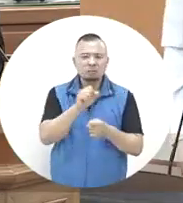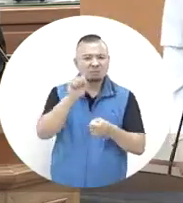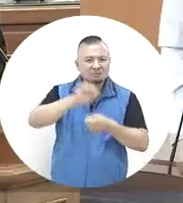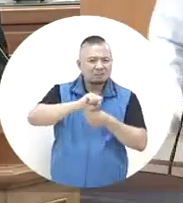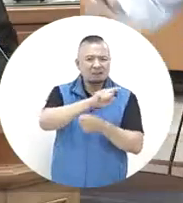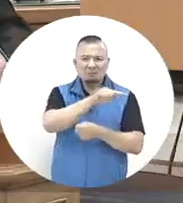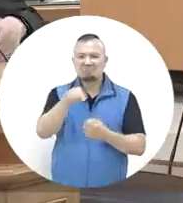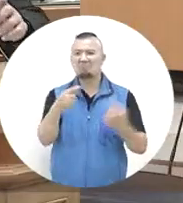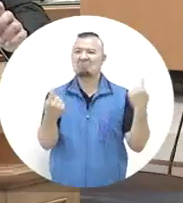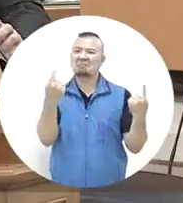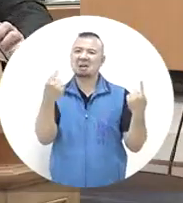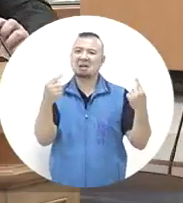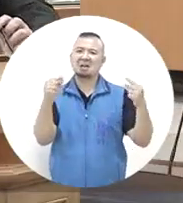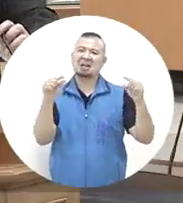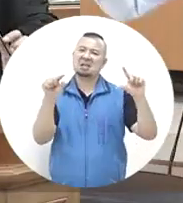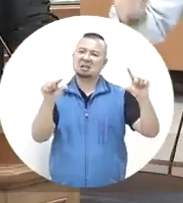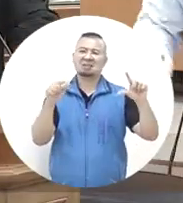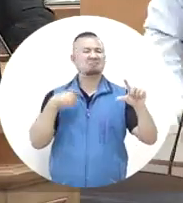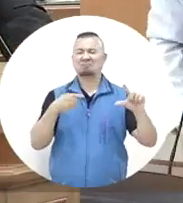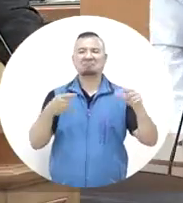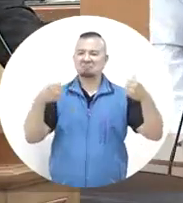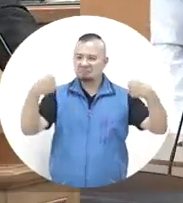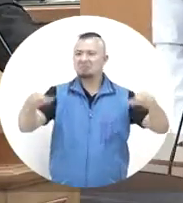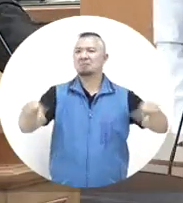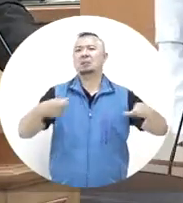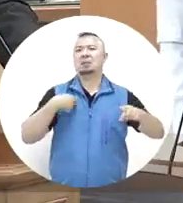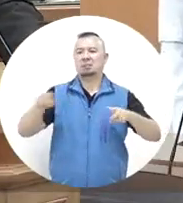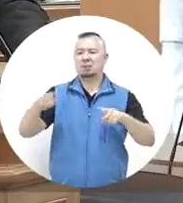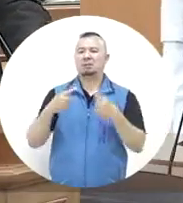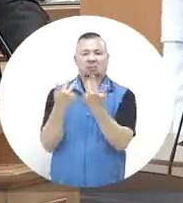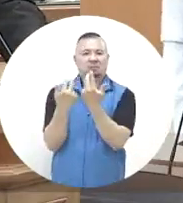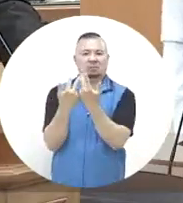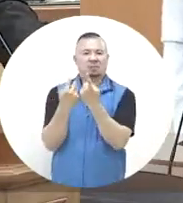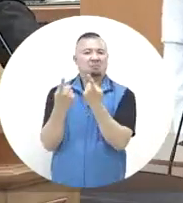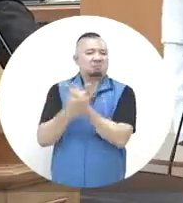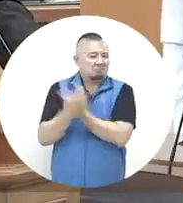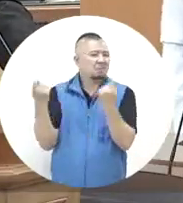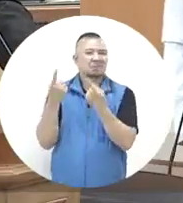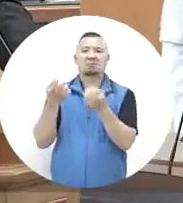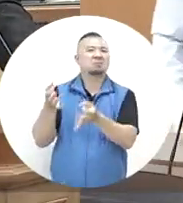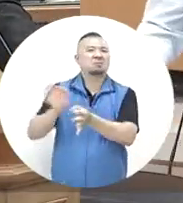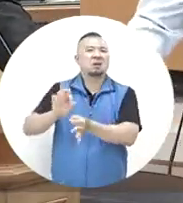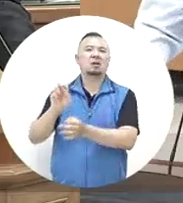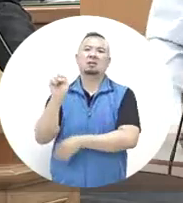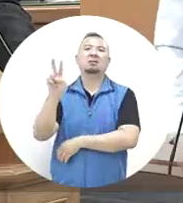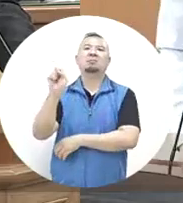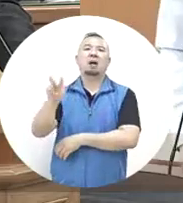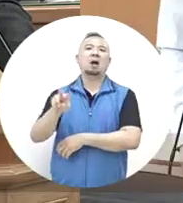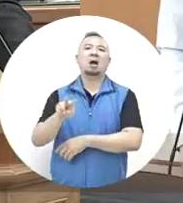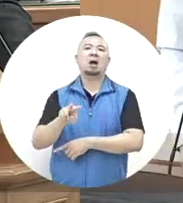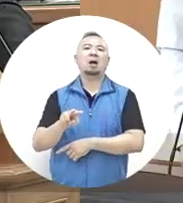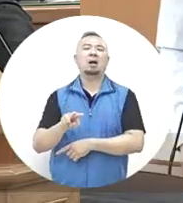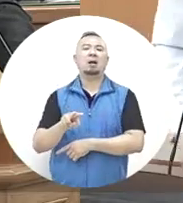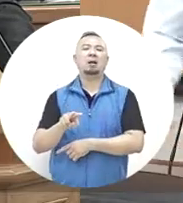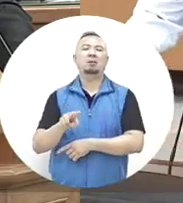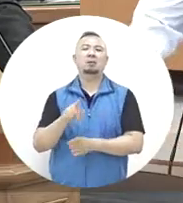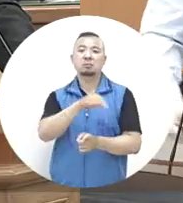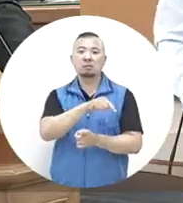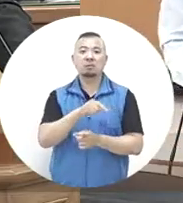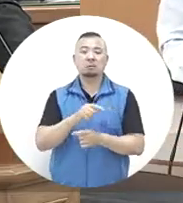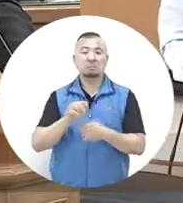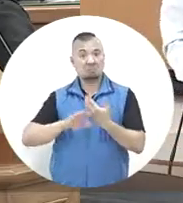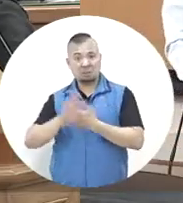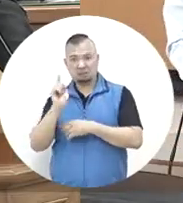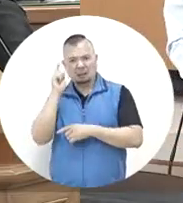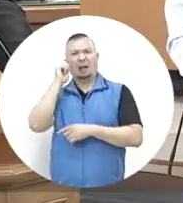市长，我们应该要比照台北市要调成200块齁，哦，这样子才不会说齁，哦，我们比人家辛苦拿的还比人家少。市长同不